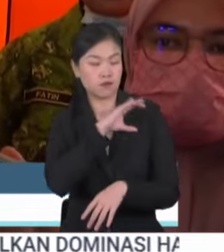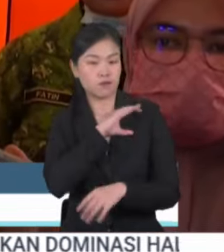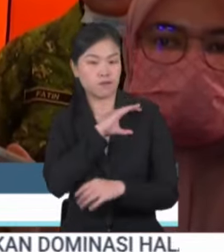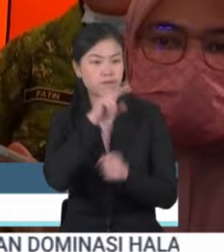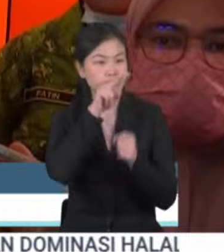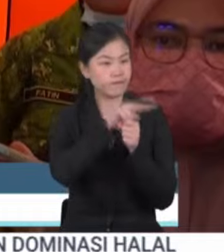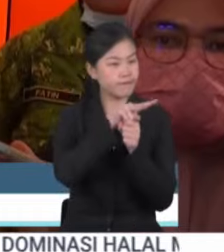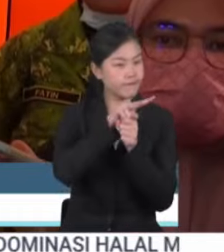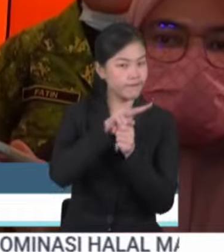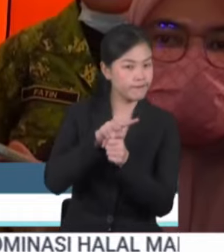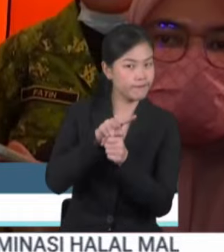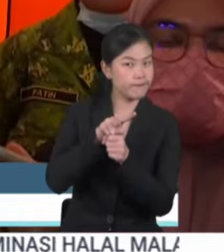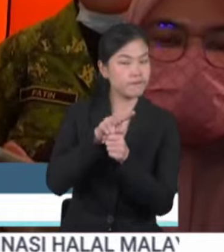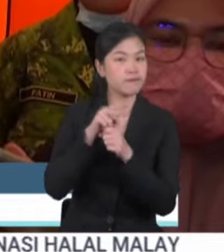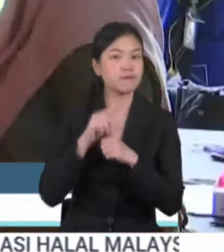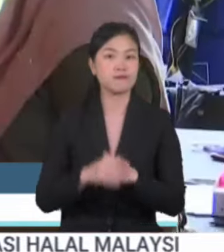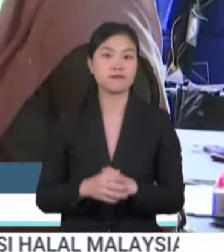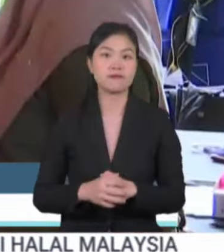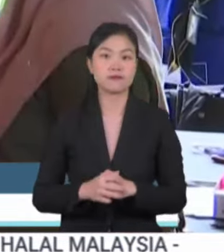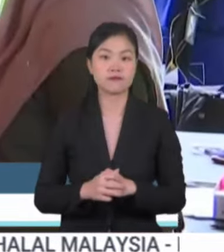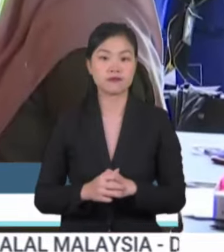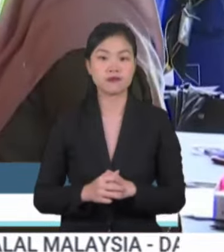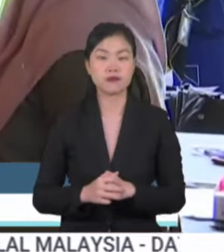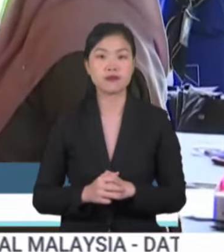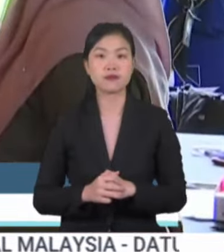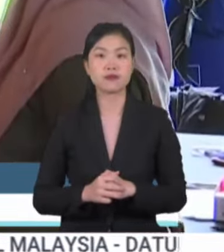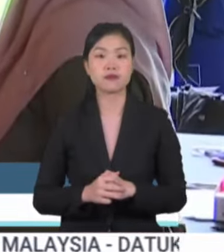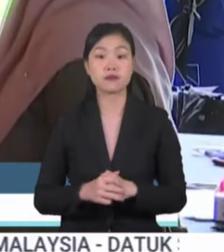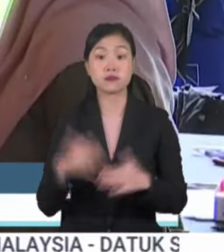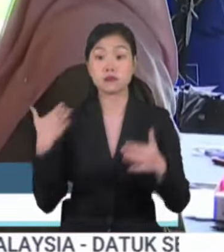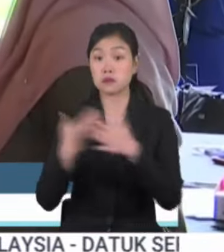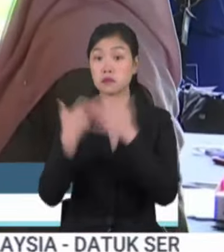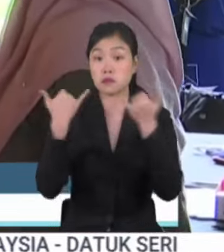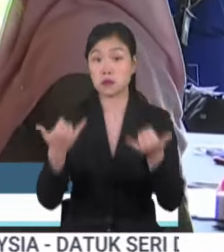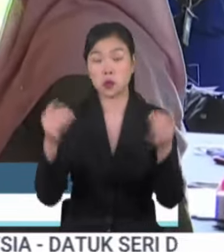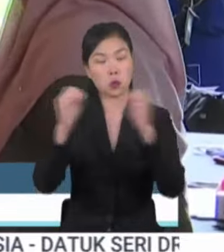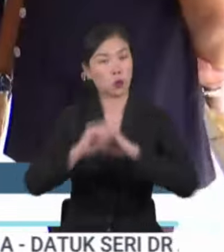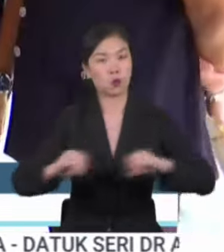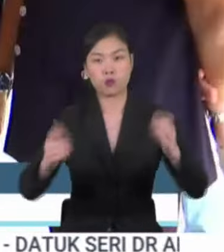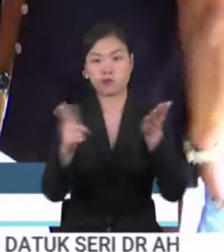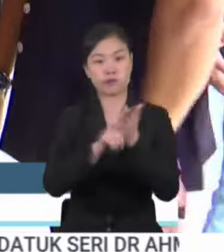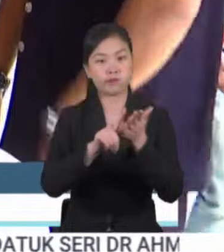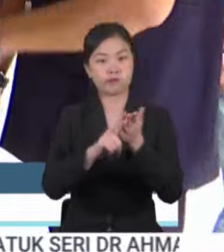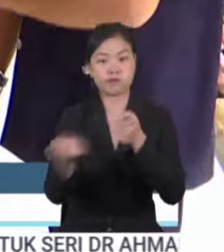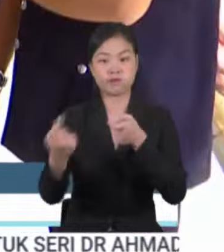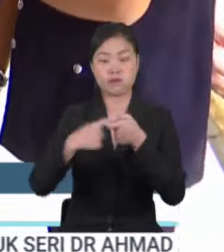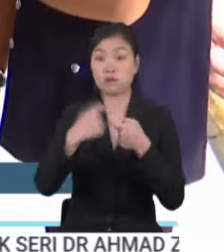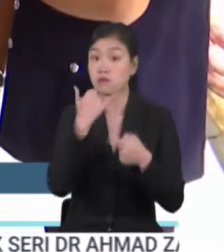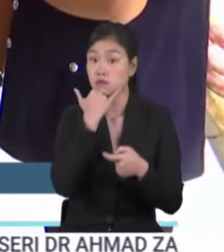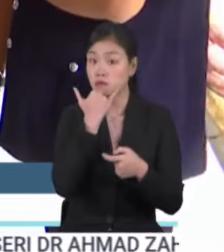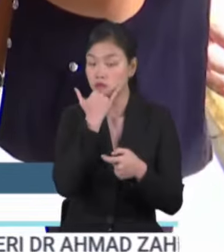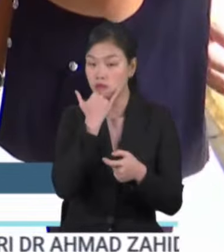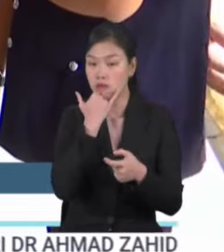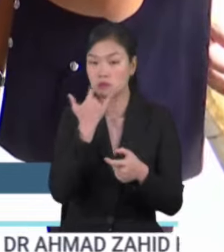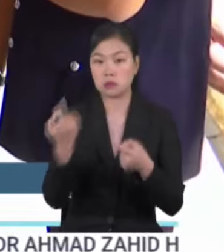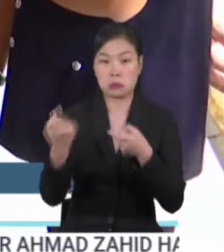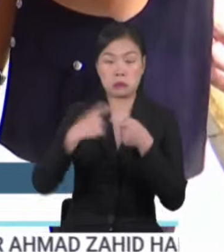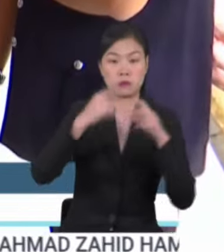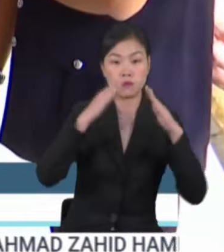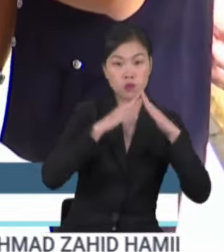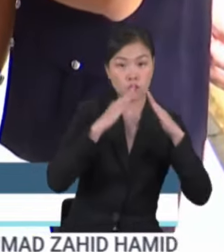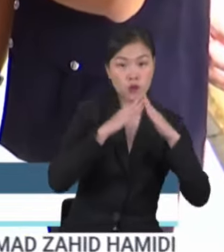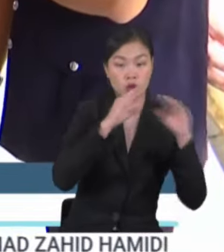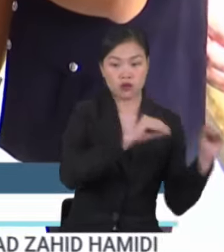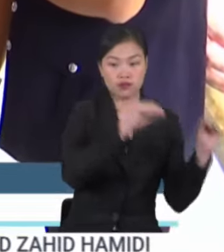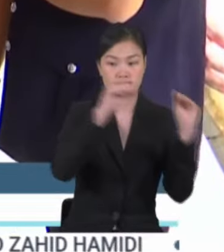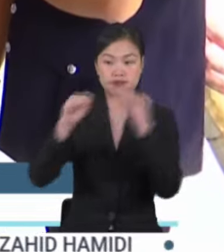untuk sentiasa membuat pemantauan. Setakat ini, tiada sebarang laporan berkaitan jenayah melibatkan kediaman masyarakat yang